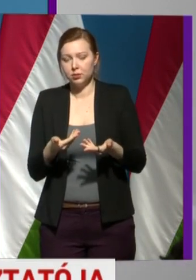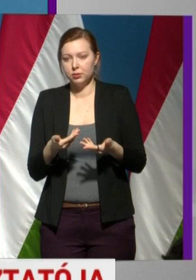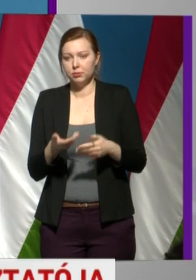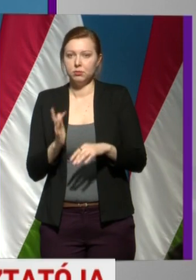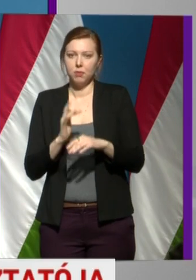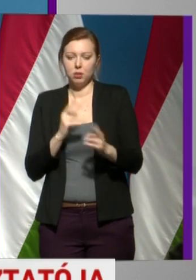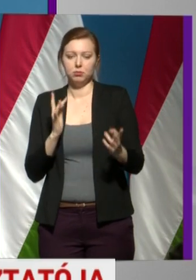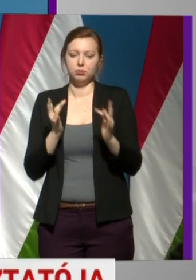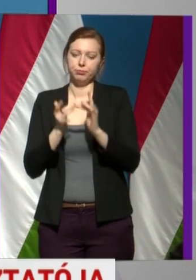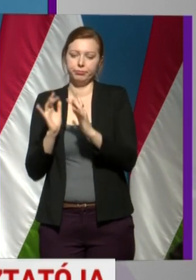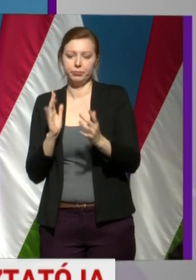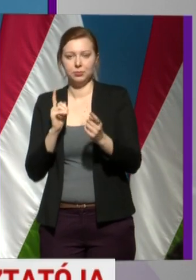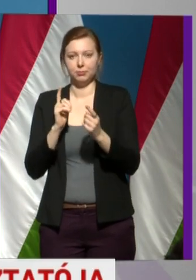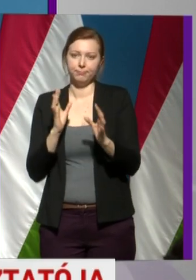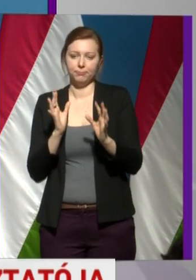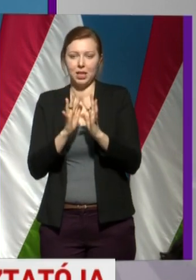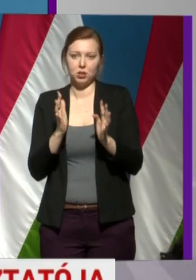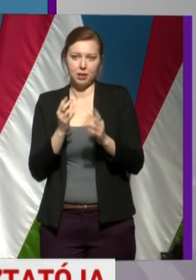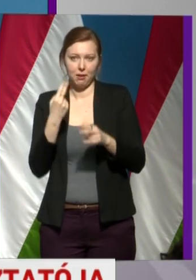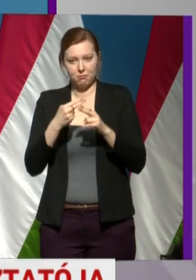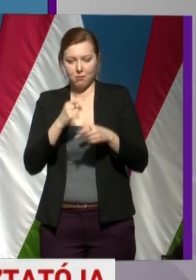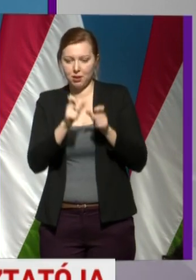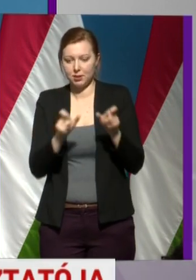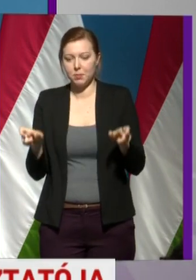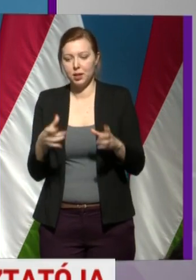akik érintkeztek az egyik megbetegedett személlyel.